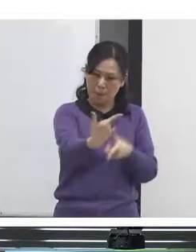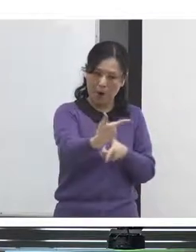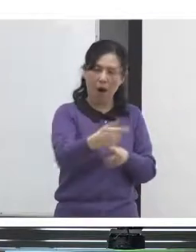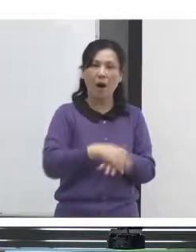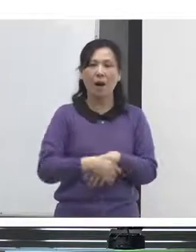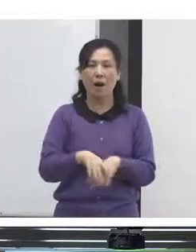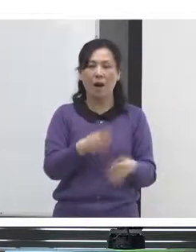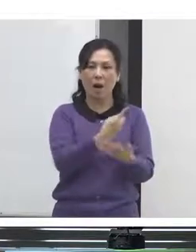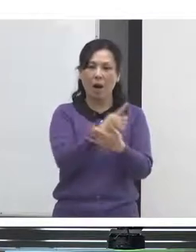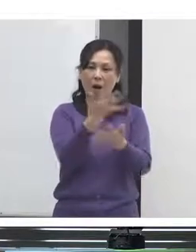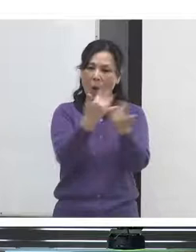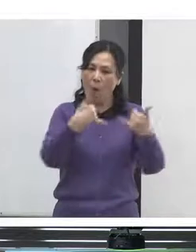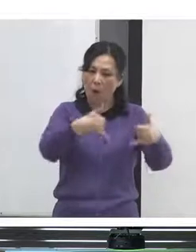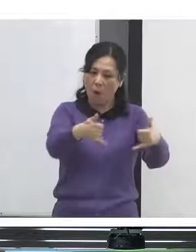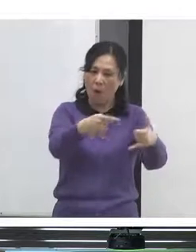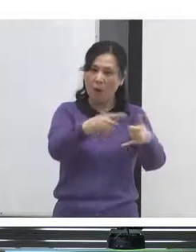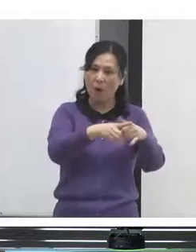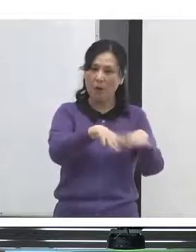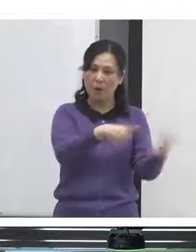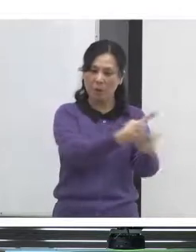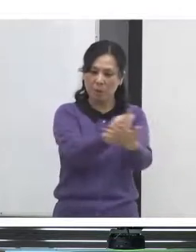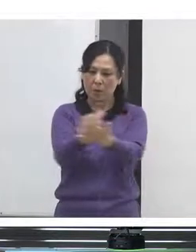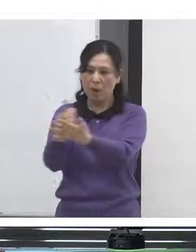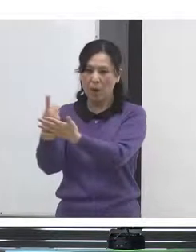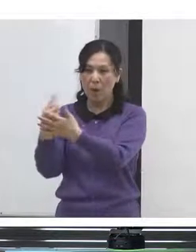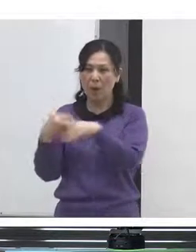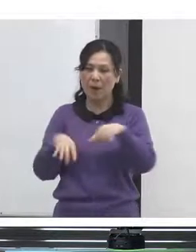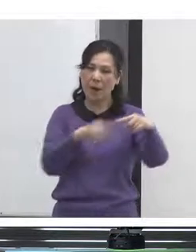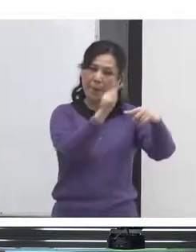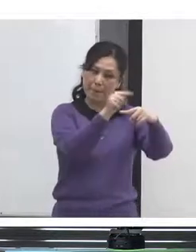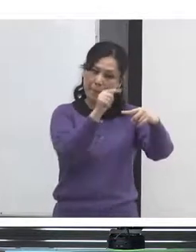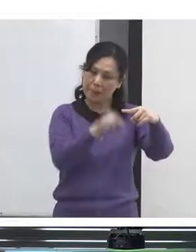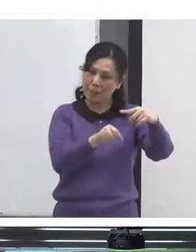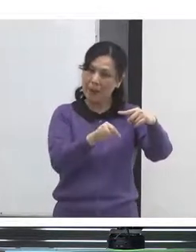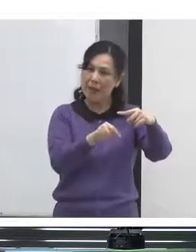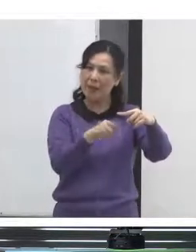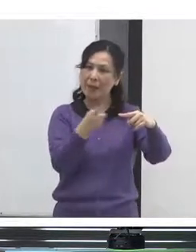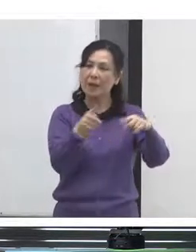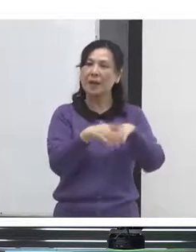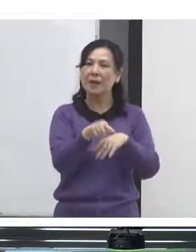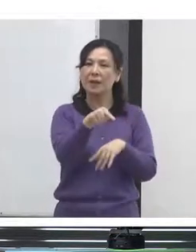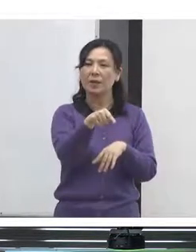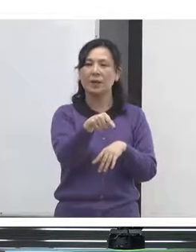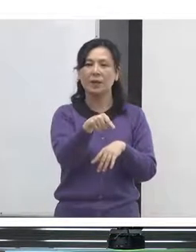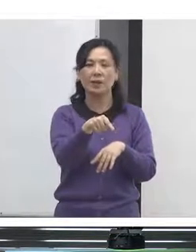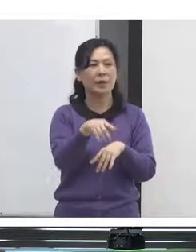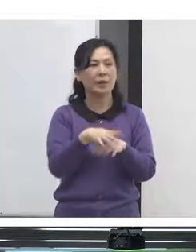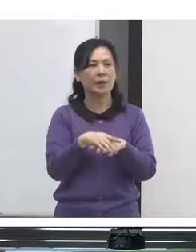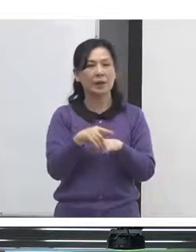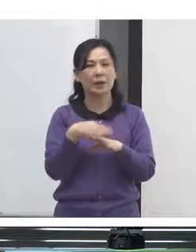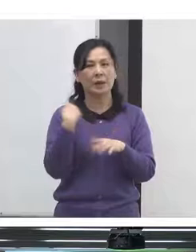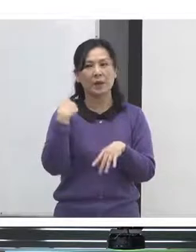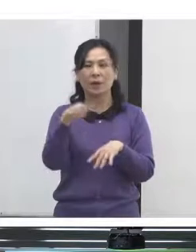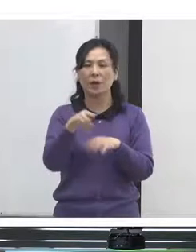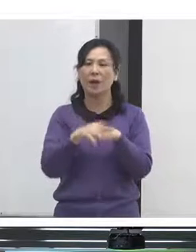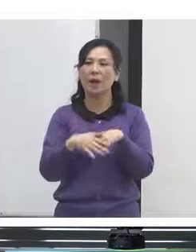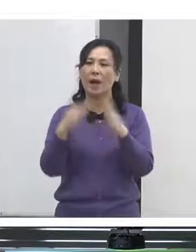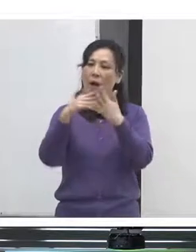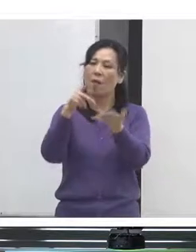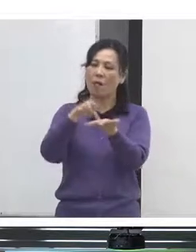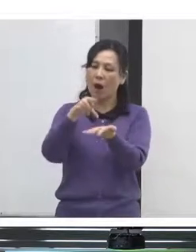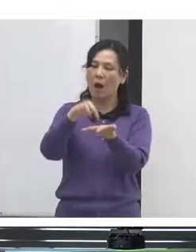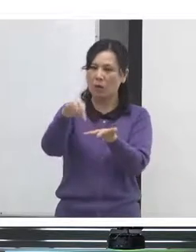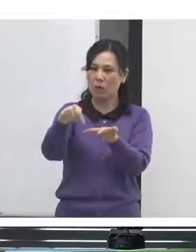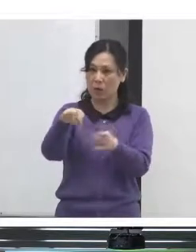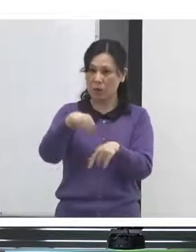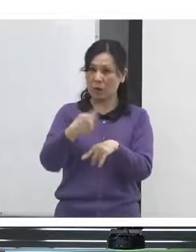把每一个网络上的物件它的一个平均的冷租，我们就是冷租的意思就是说不含水电网络这个部分